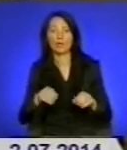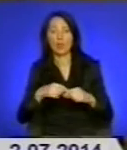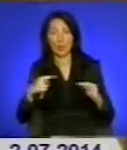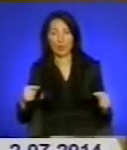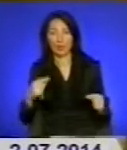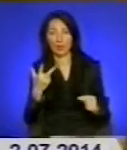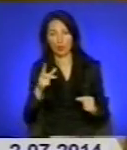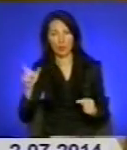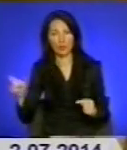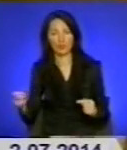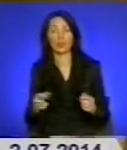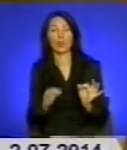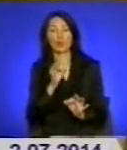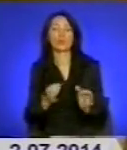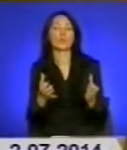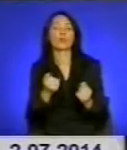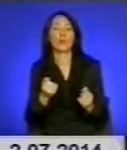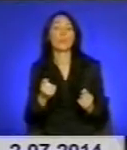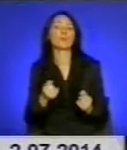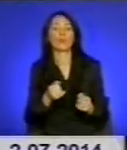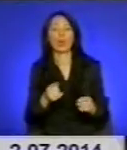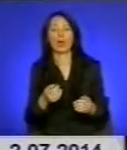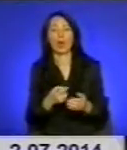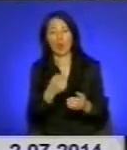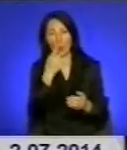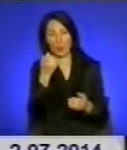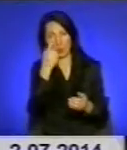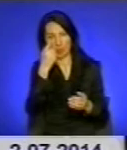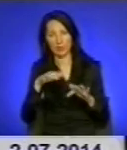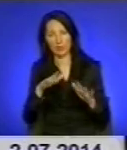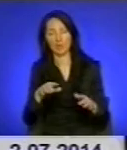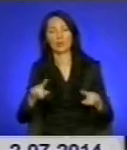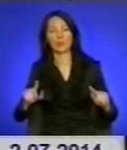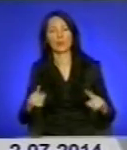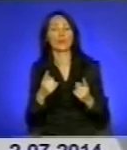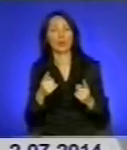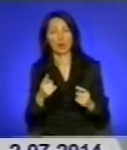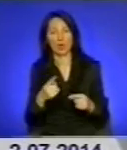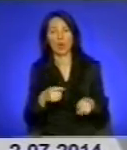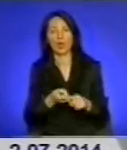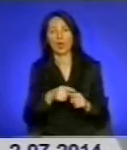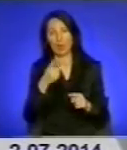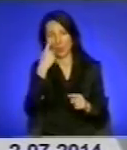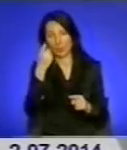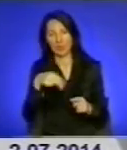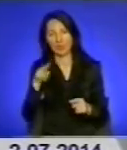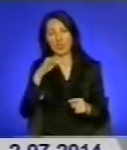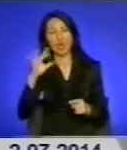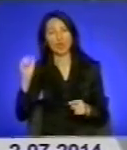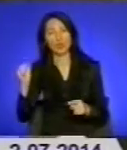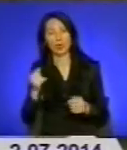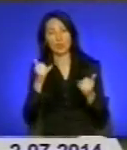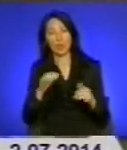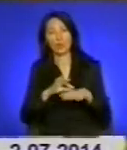запобіжний захід у вигляді тримання під вартою як повідомив начальник обласного управління боротьби з організованою злочинністю Василь діджура наразі